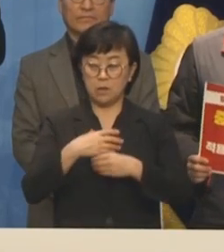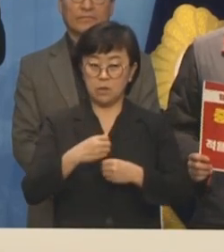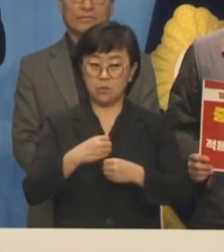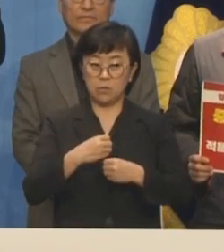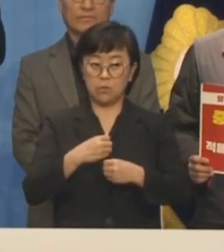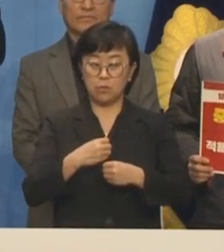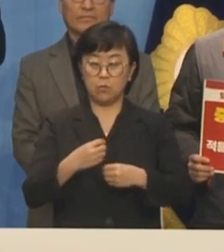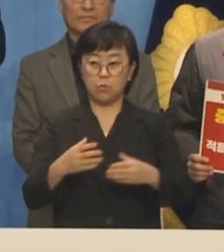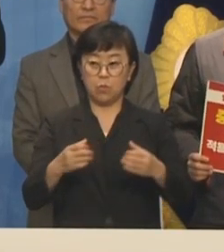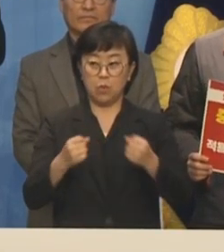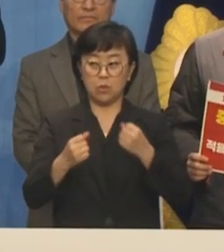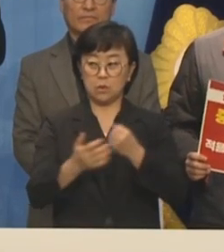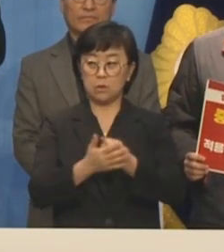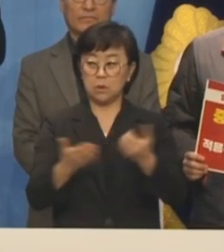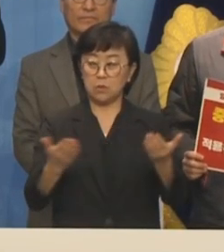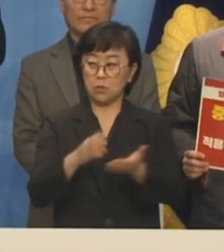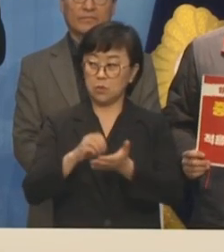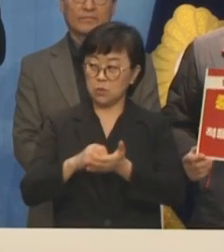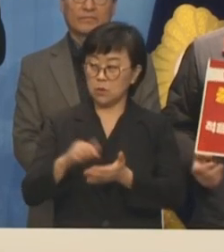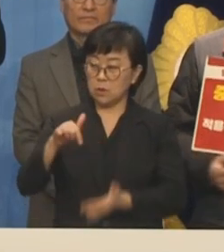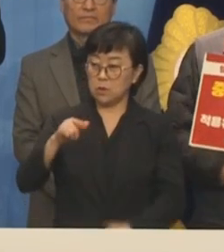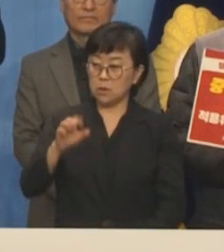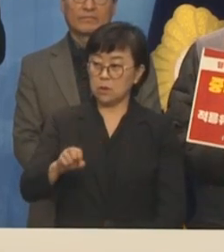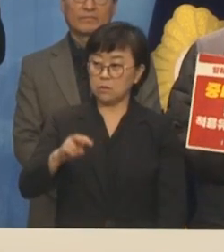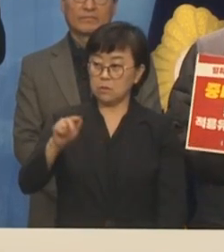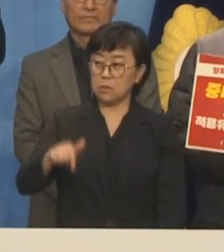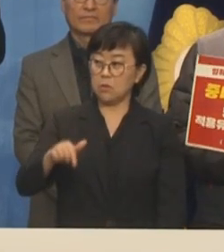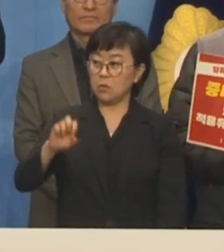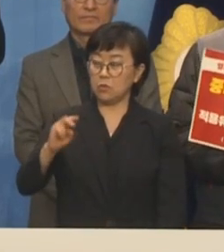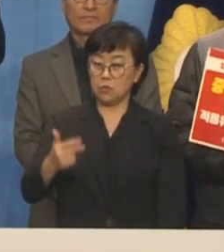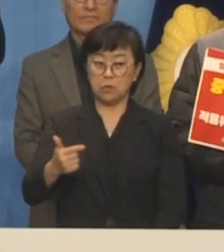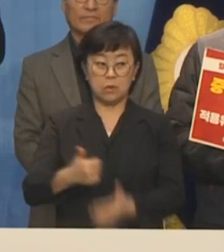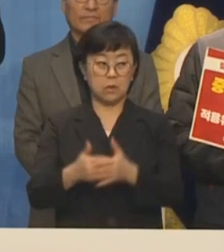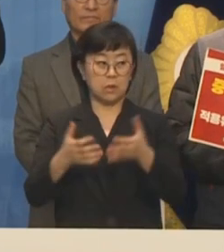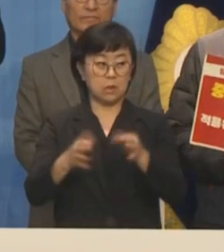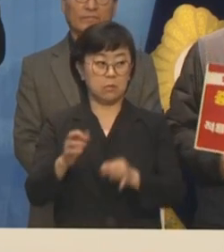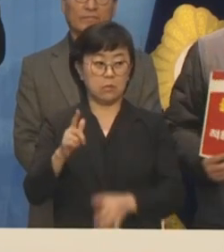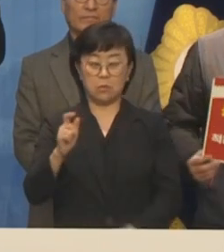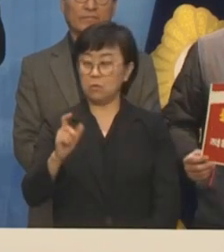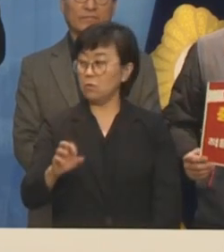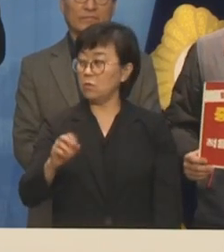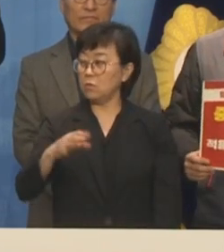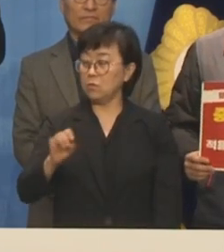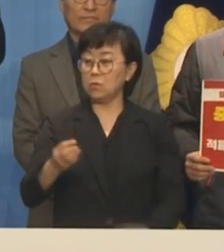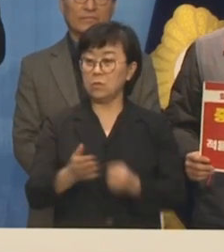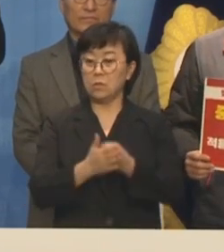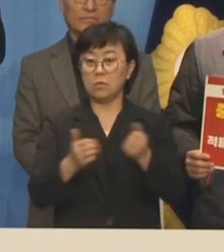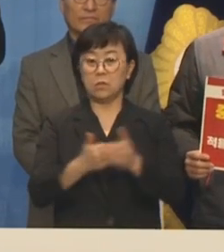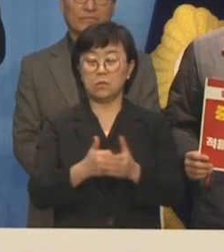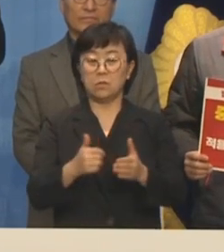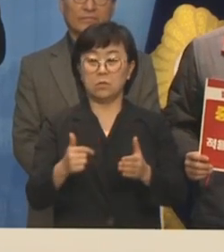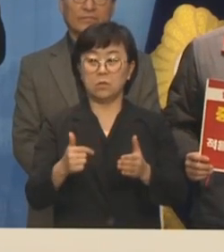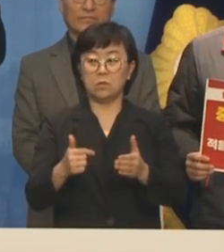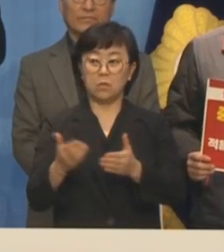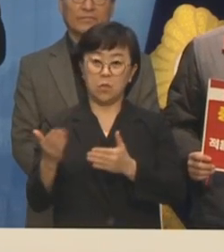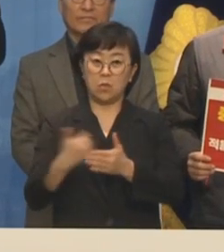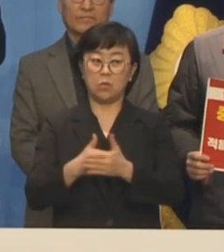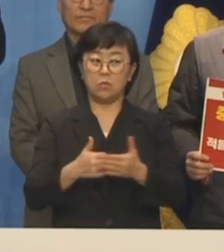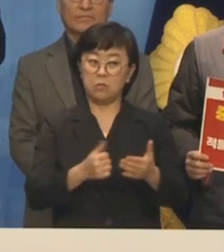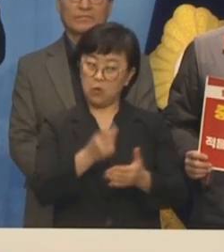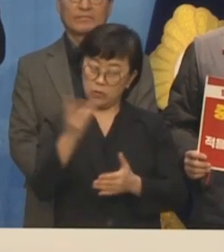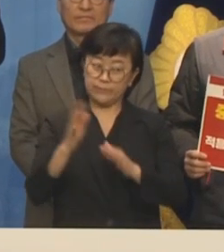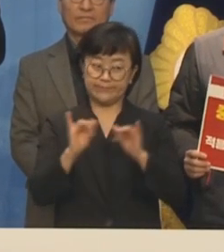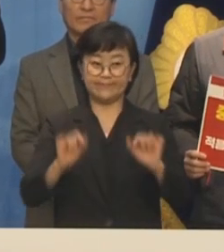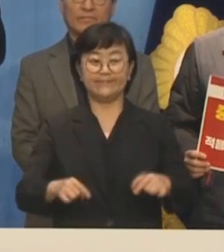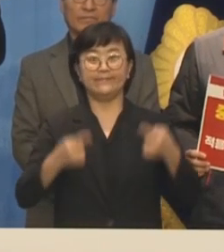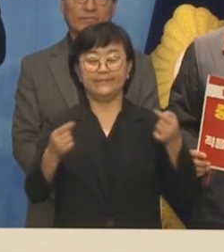노동안전보건실장, 한국노총 강석윤 상임부위원장, 김광일 산업안전본부장, 이지연 미디어 홍보본부장